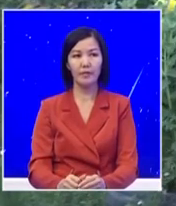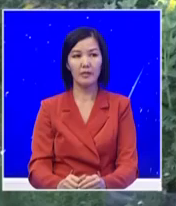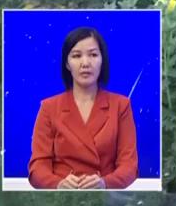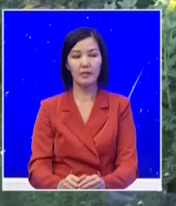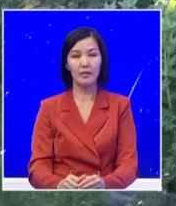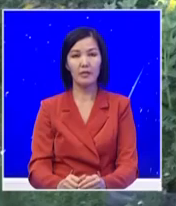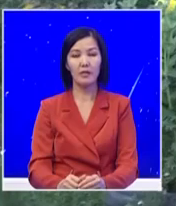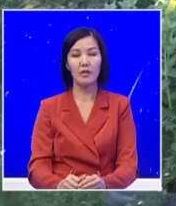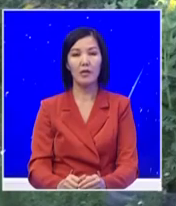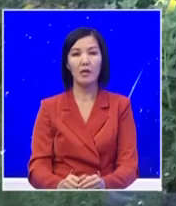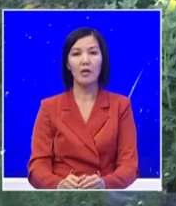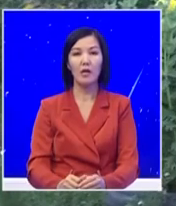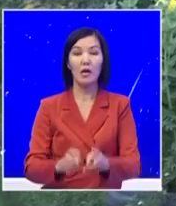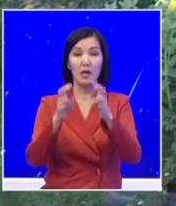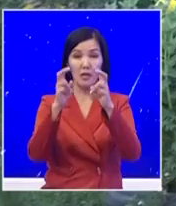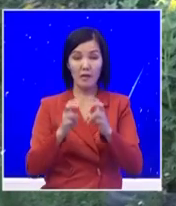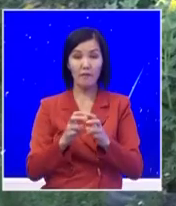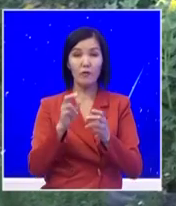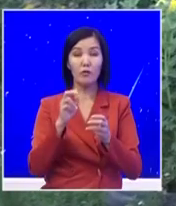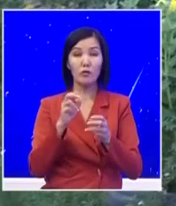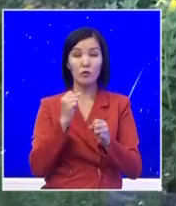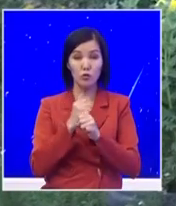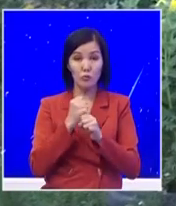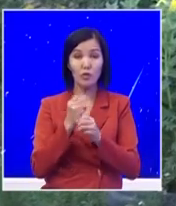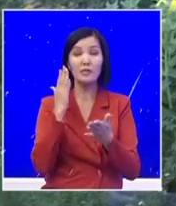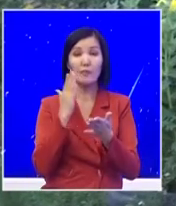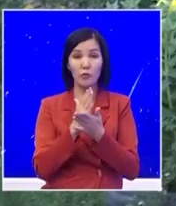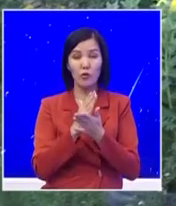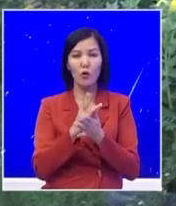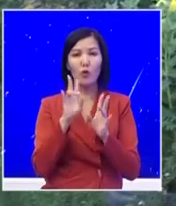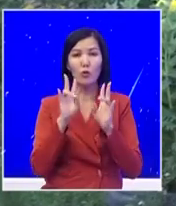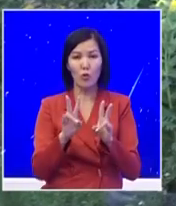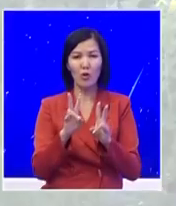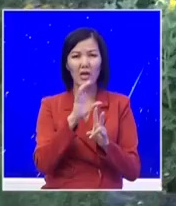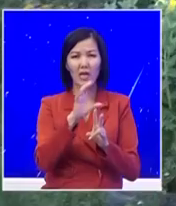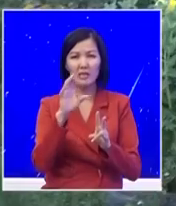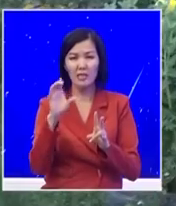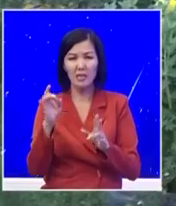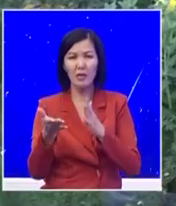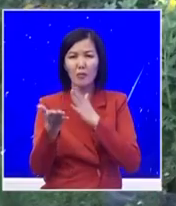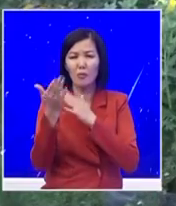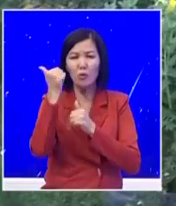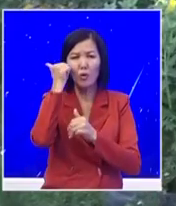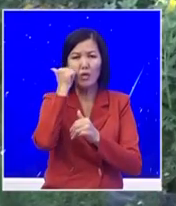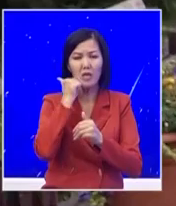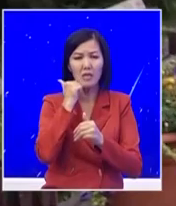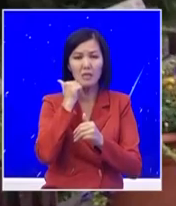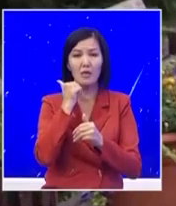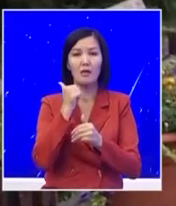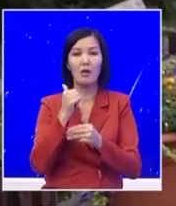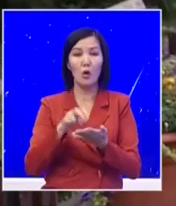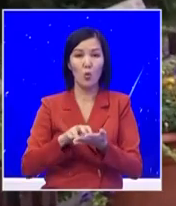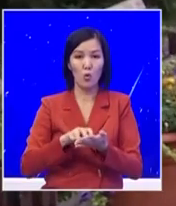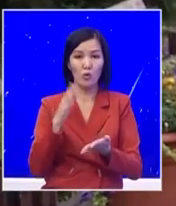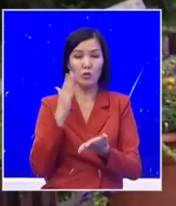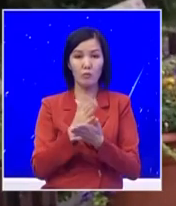Жұмыс жасап тұр ғой енді, өздіксіз. Бірақ енді Совет үкіметінің кезінде келе жатқан лифтілер ғой бұлардың бәрі. Қорқыныш болады шынында. Қазіргі